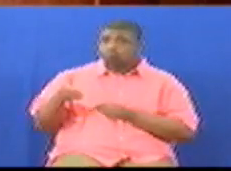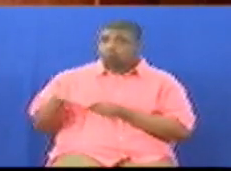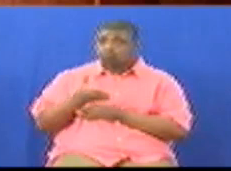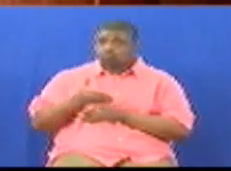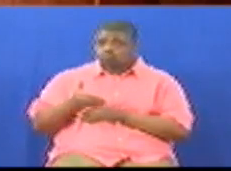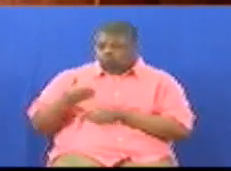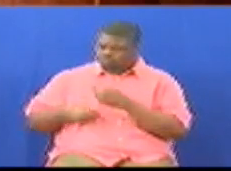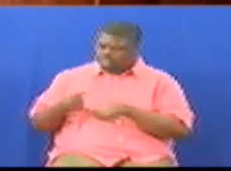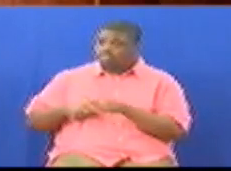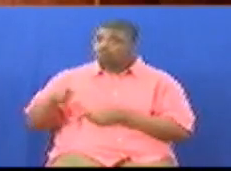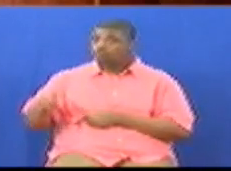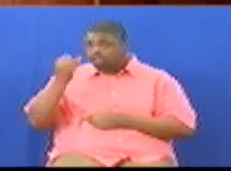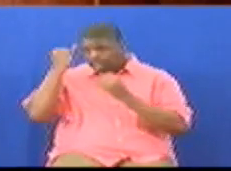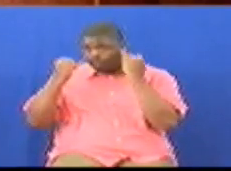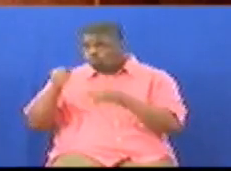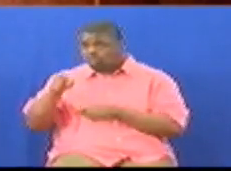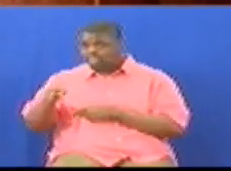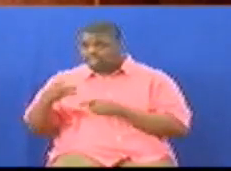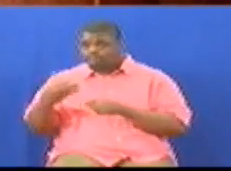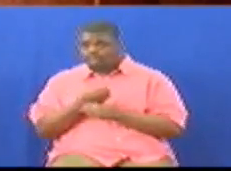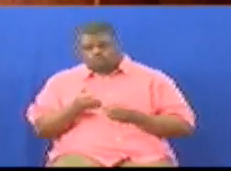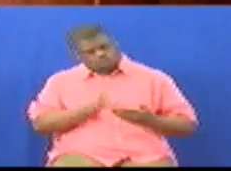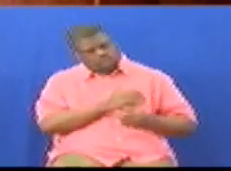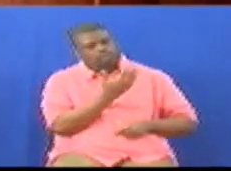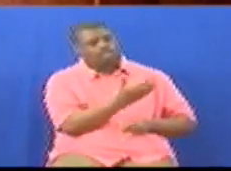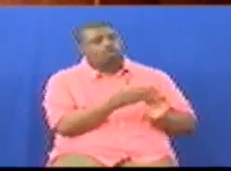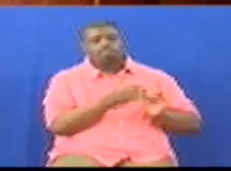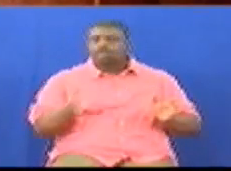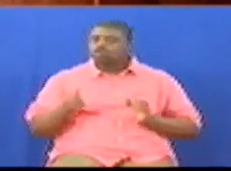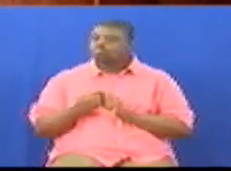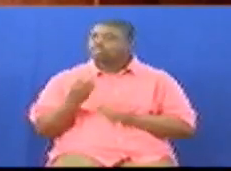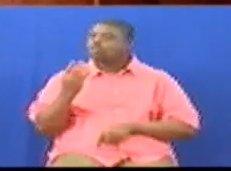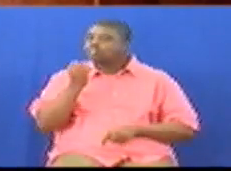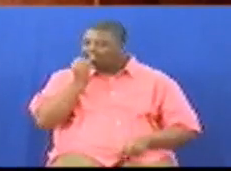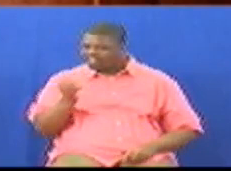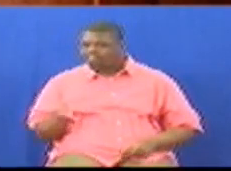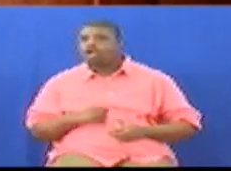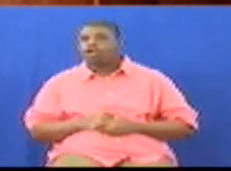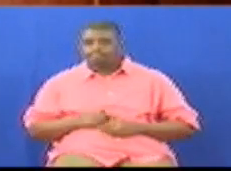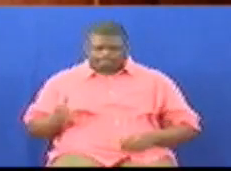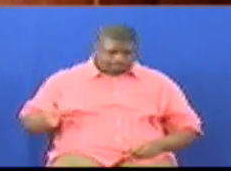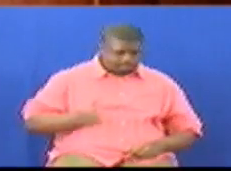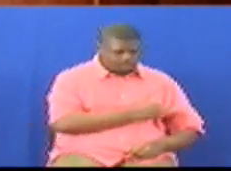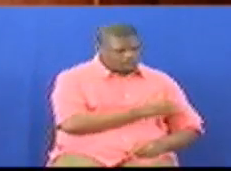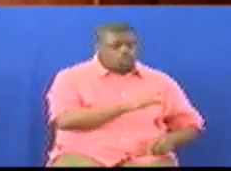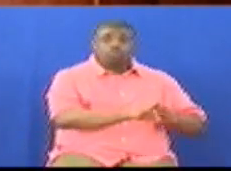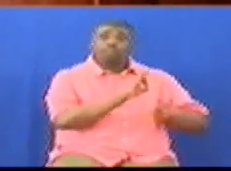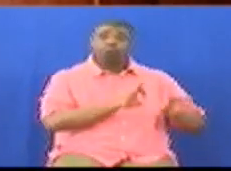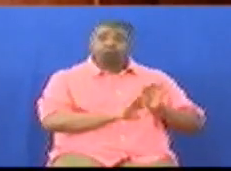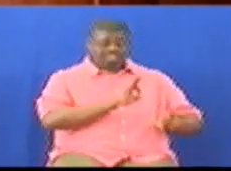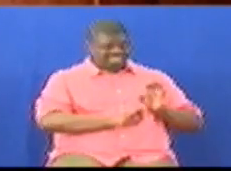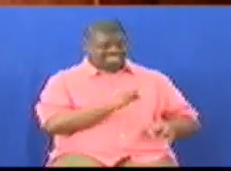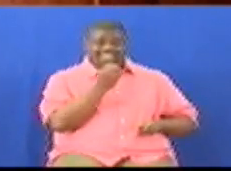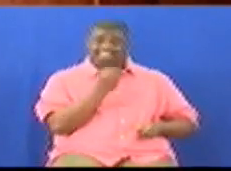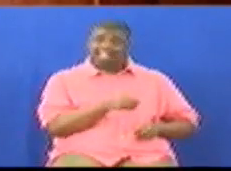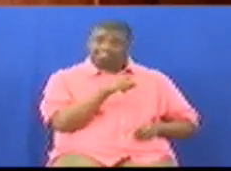maoni ya jumla ya utekelezaji wa miradi yake inapatikana katika ukurasa wa 5 hadi wa 14 wa taarifa. Uchambuzi wa taarifa ya utekelezaji wa miradi wa bajeti